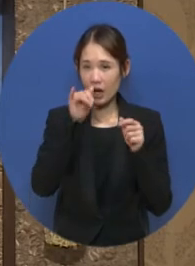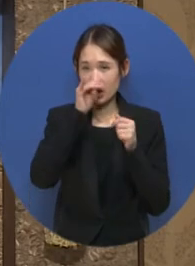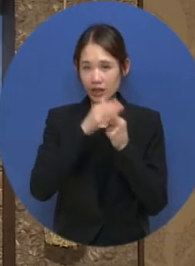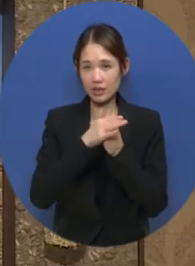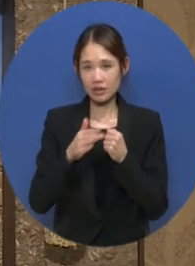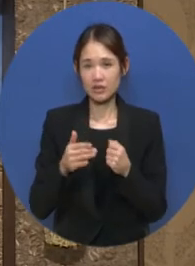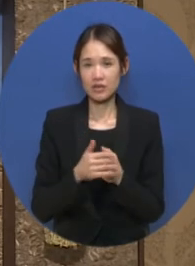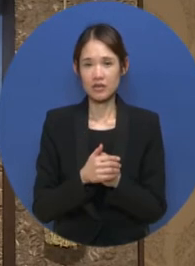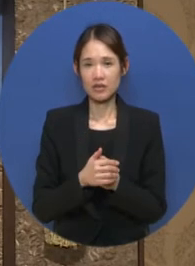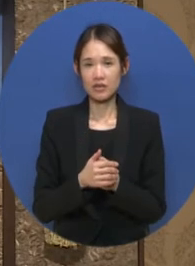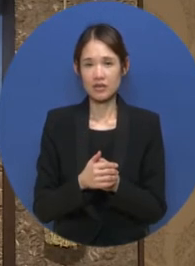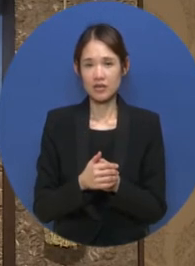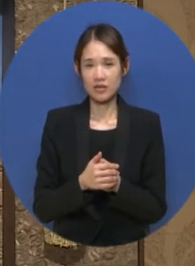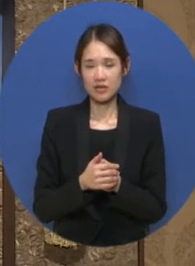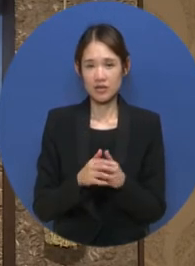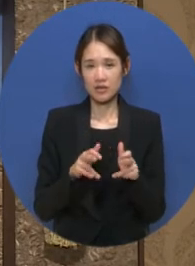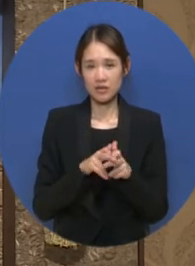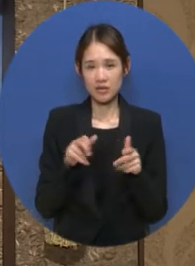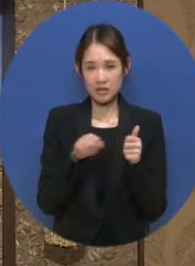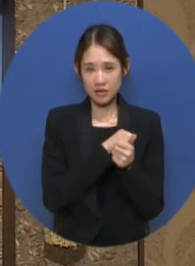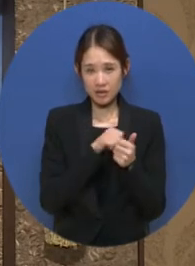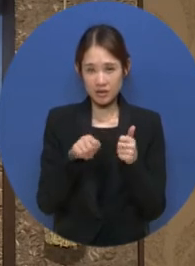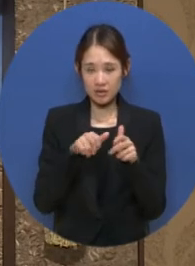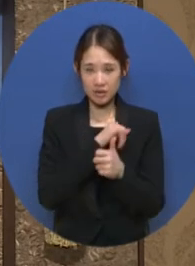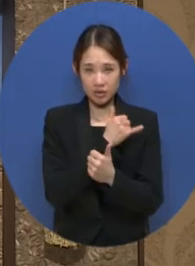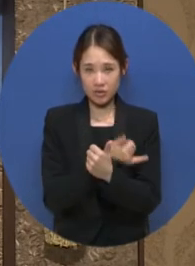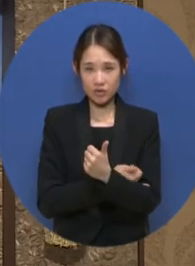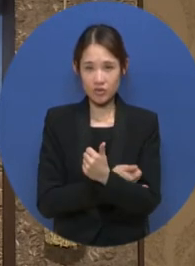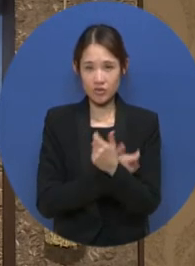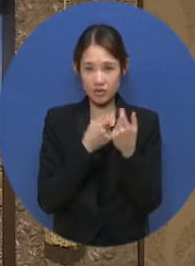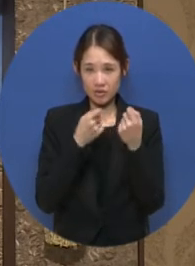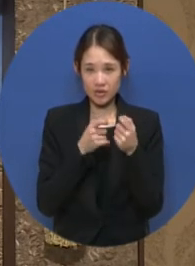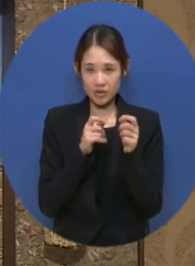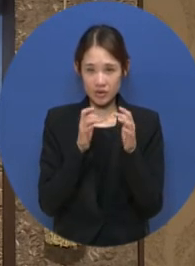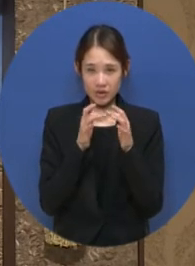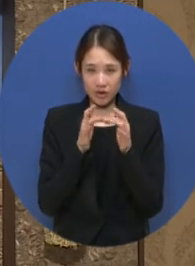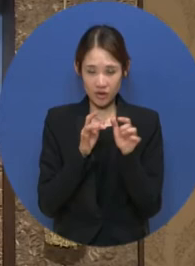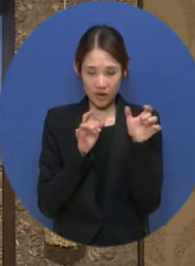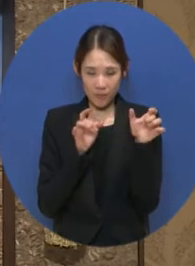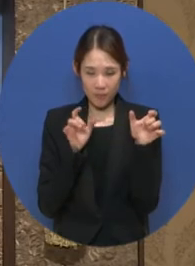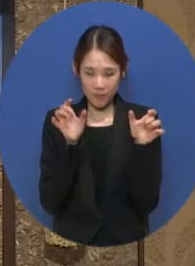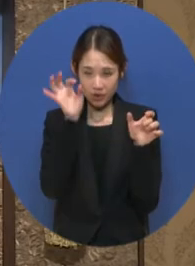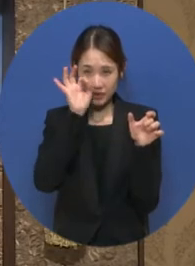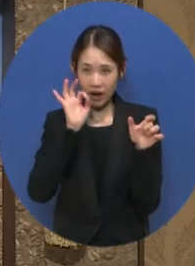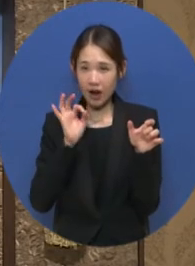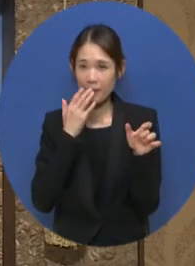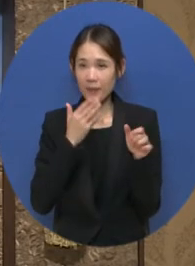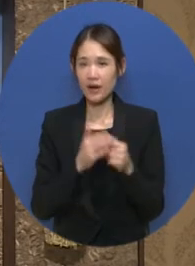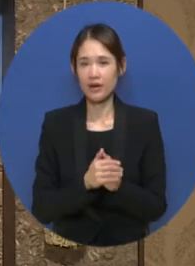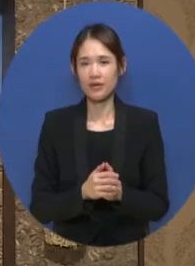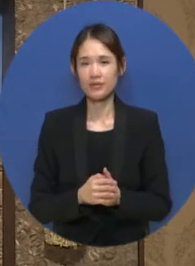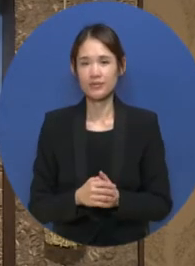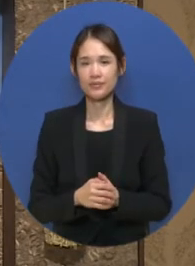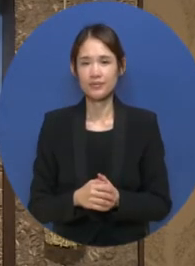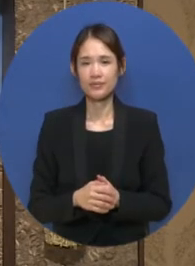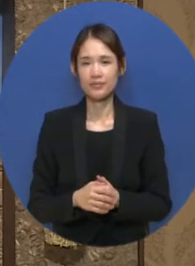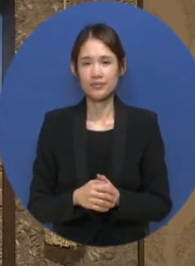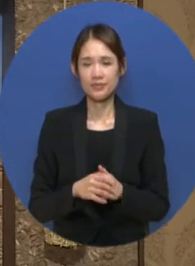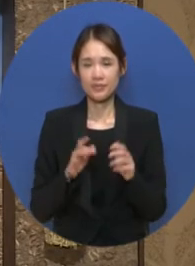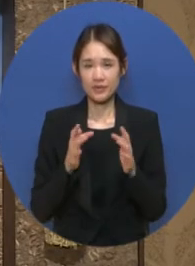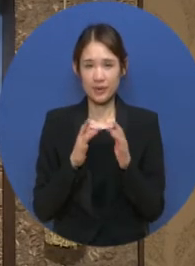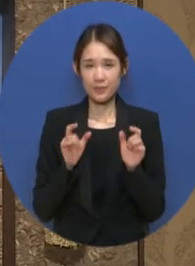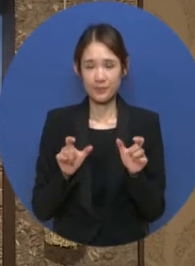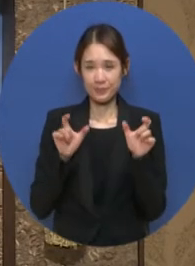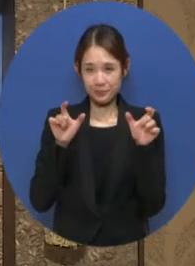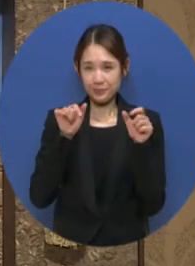때문에 장애인 학대 뭐 장애인이 거 이런 이제 검색어를 넣으시면 예 찾아서 보실 수 있도록 이렇게 업로드도